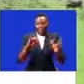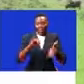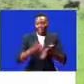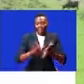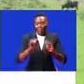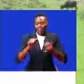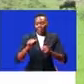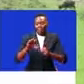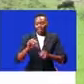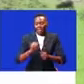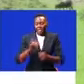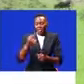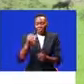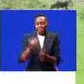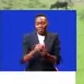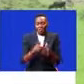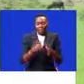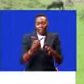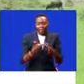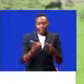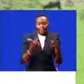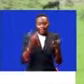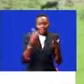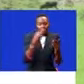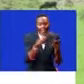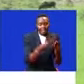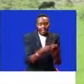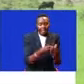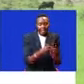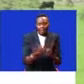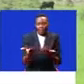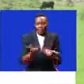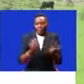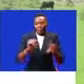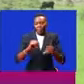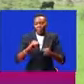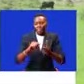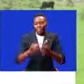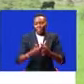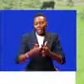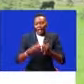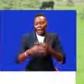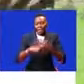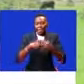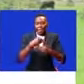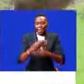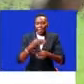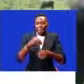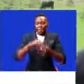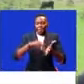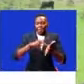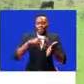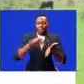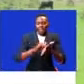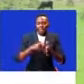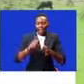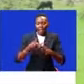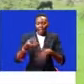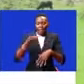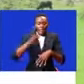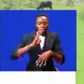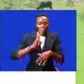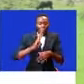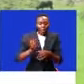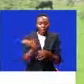soil mondo giwuog oko mondo gigike base ma inyalo chago gedo in that process emane pi ubiro to koro pi odhi opong'o